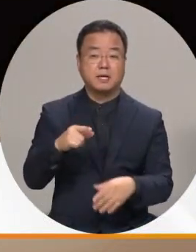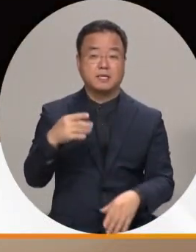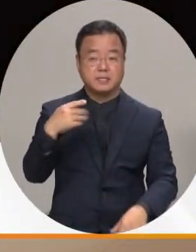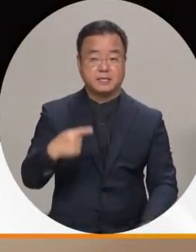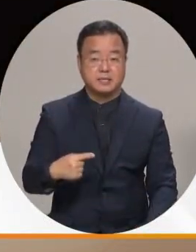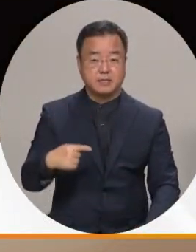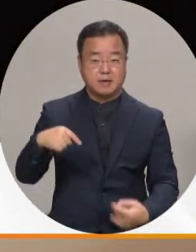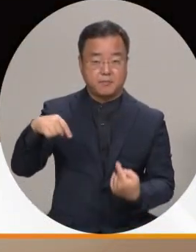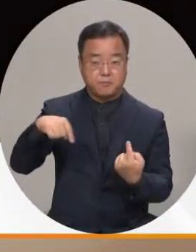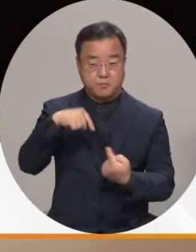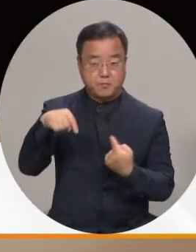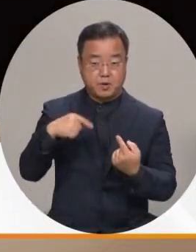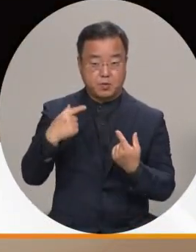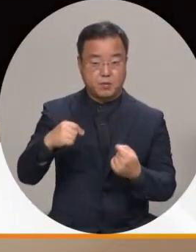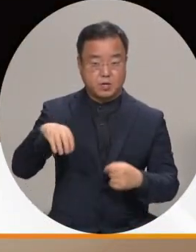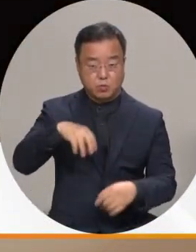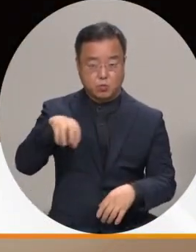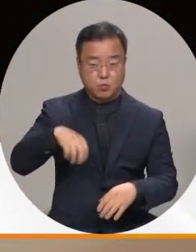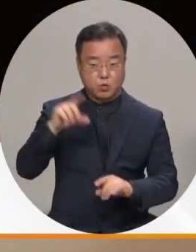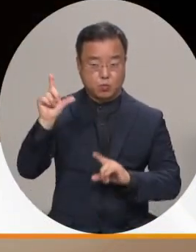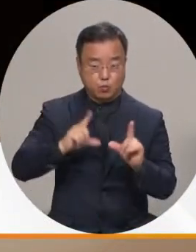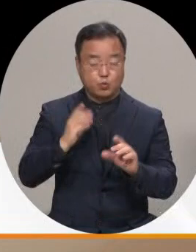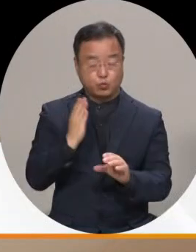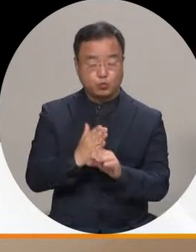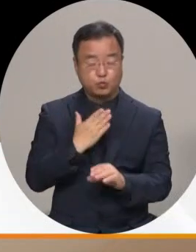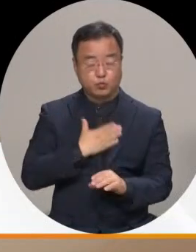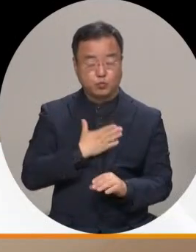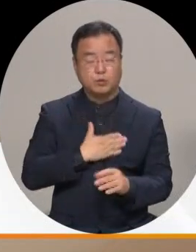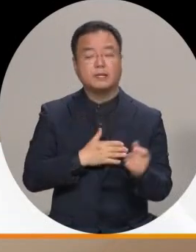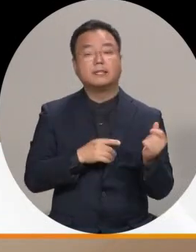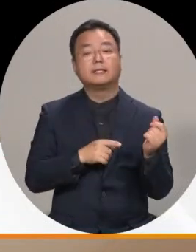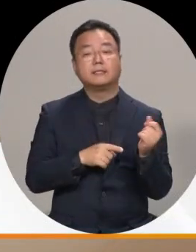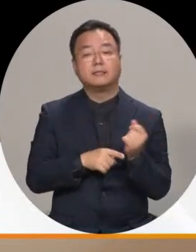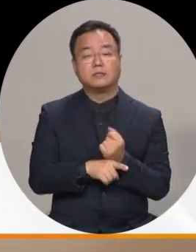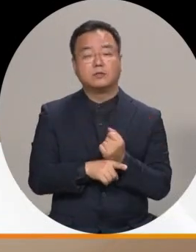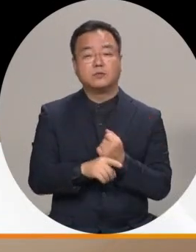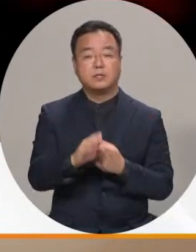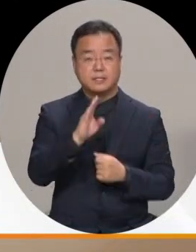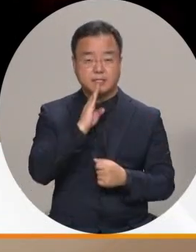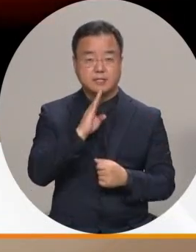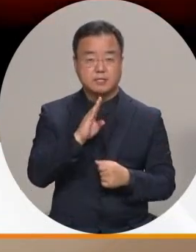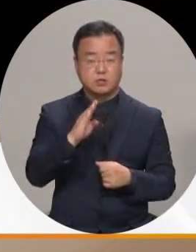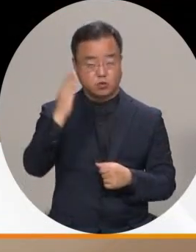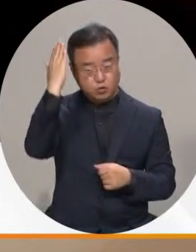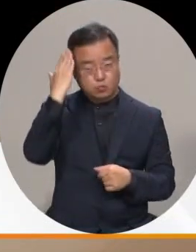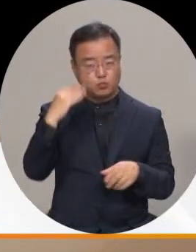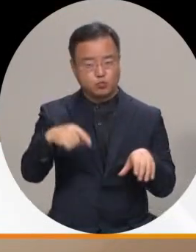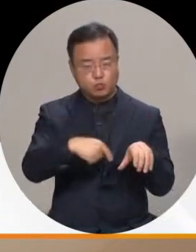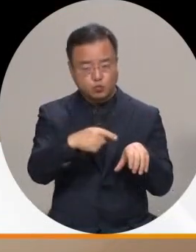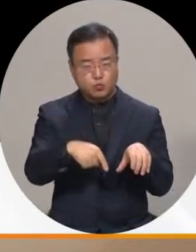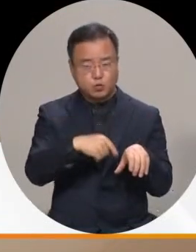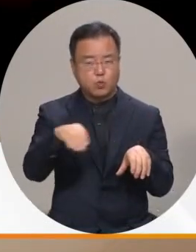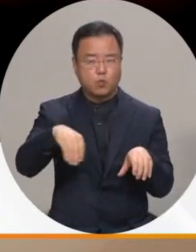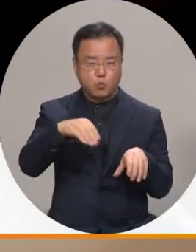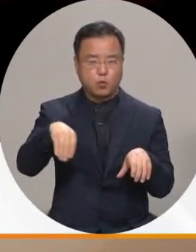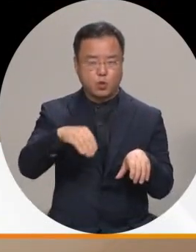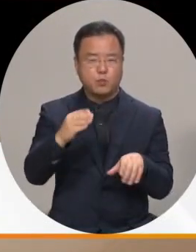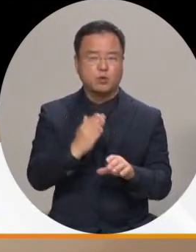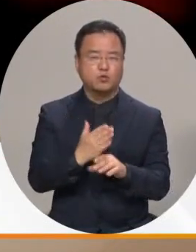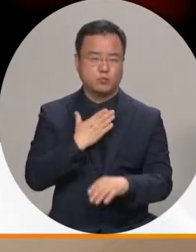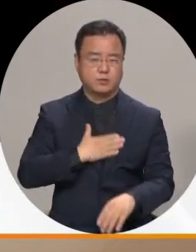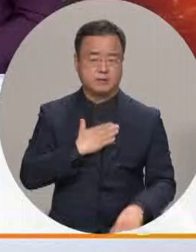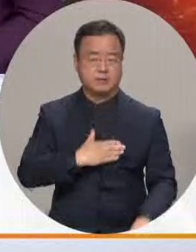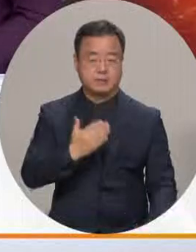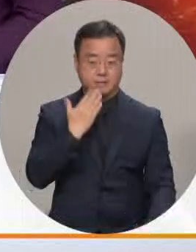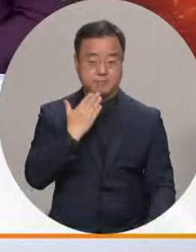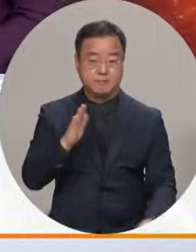운동을 하고 있다는 사실과 함께 세차 운동을 하기 때문에 블랙홀이 실제로 회전하는 나라고 하는 것을 알게 된 것입니다 네